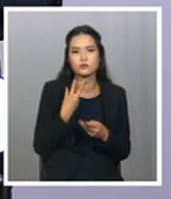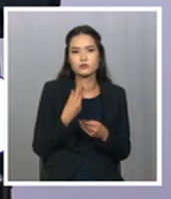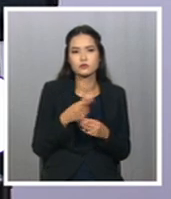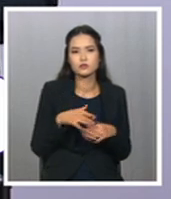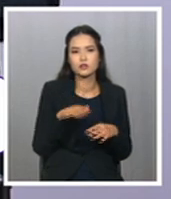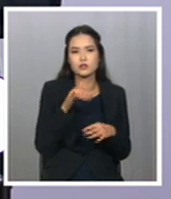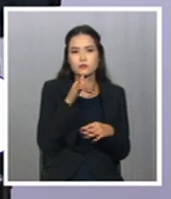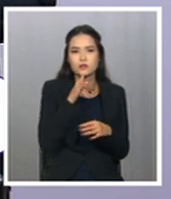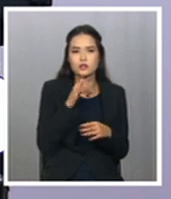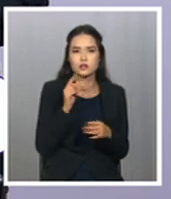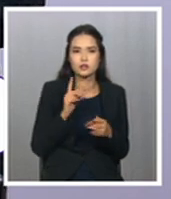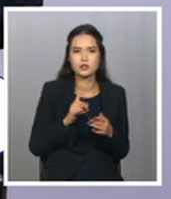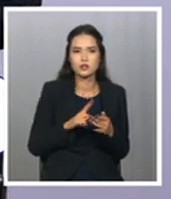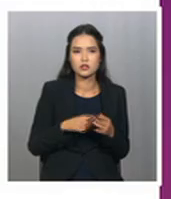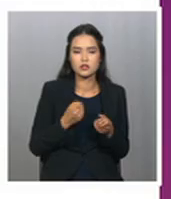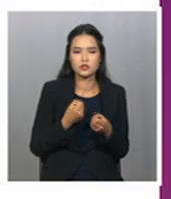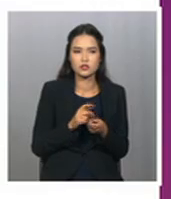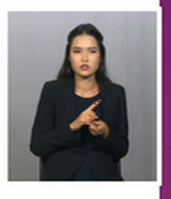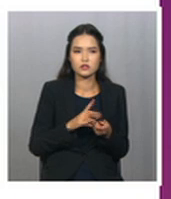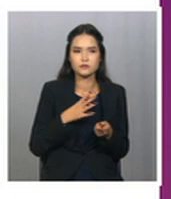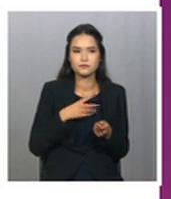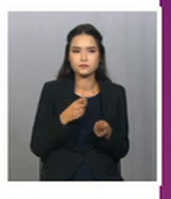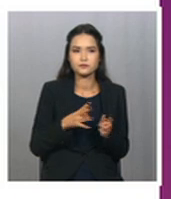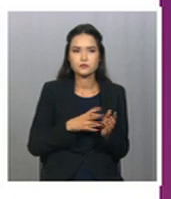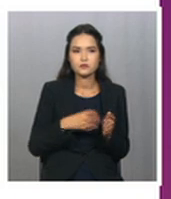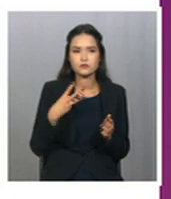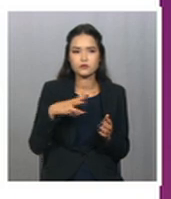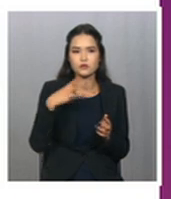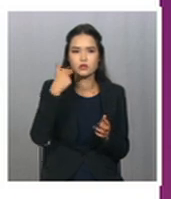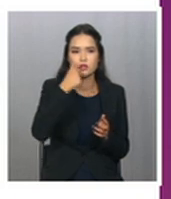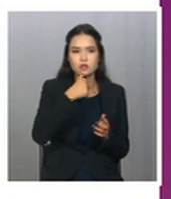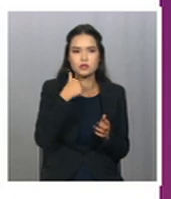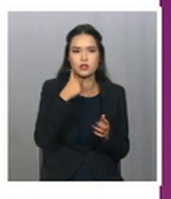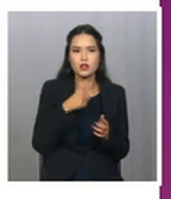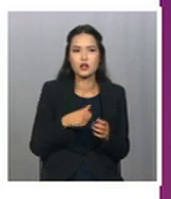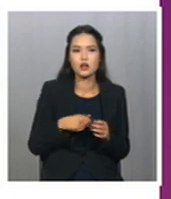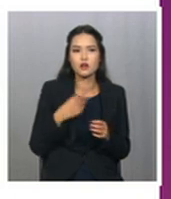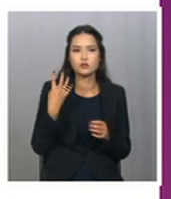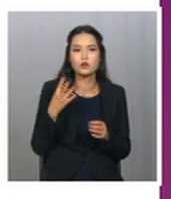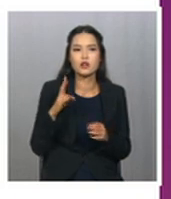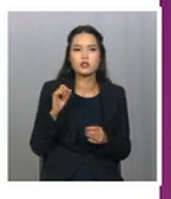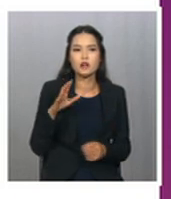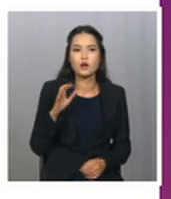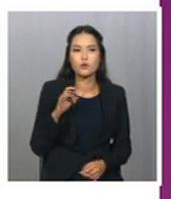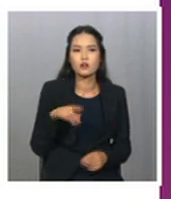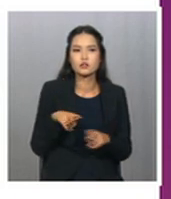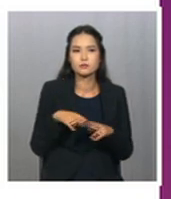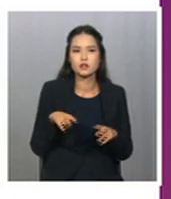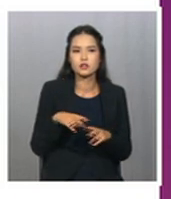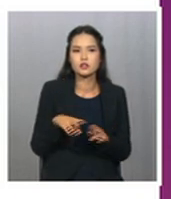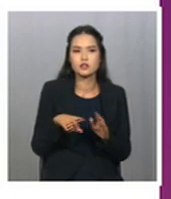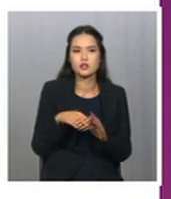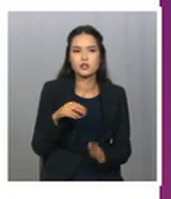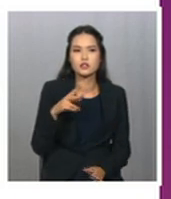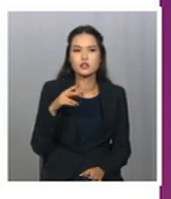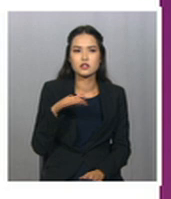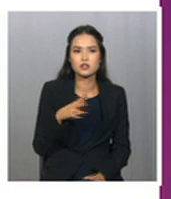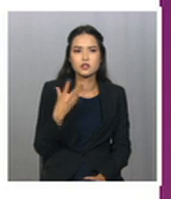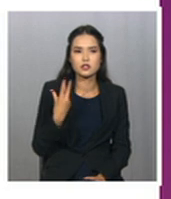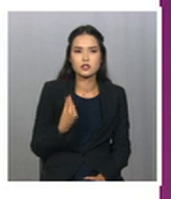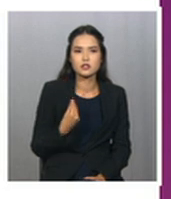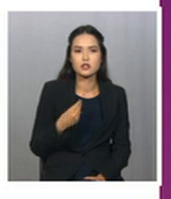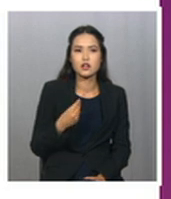ұрандарды көтеруімен ерекшеленді. Міне 1933 жылы 4 наурызда президенттік лауазымға кірісу кезінде